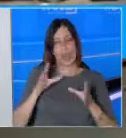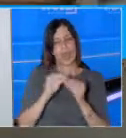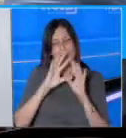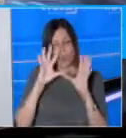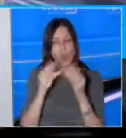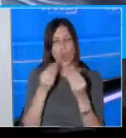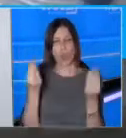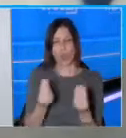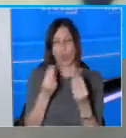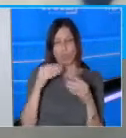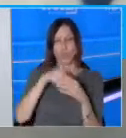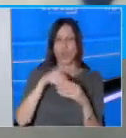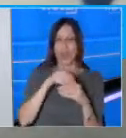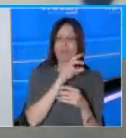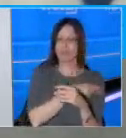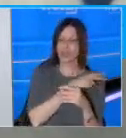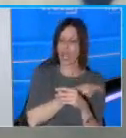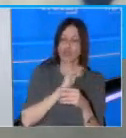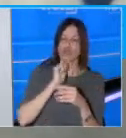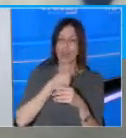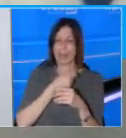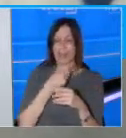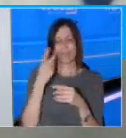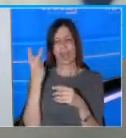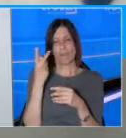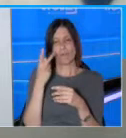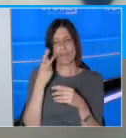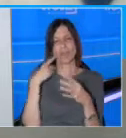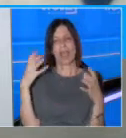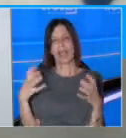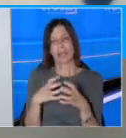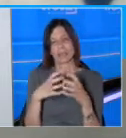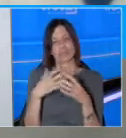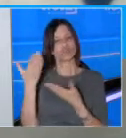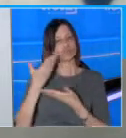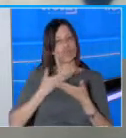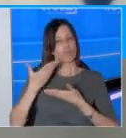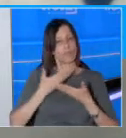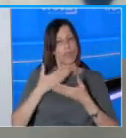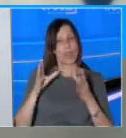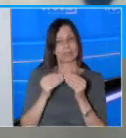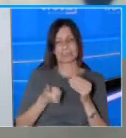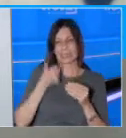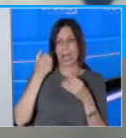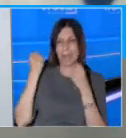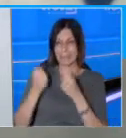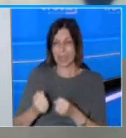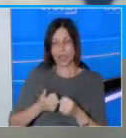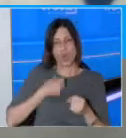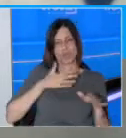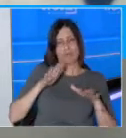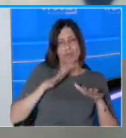הגורמים, כולל המשטרה, השבק, כמובן הקבינט, שיתוף הפעולה בין שר הביטחון לראש הממשלה,